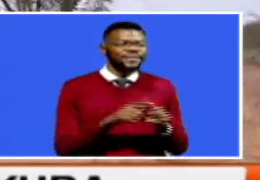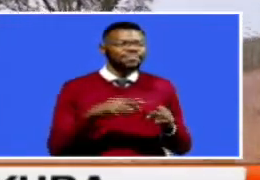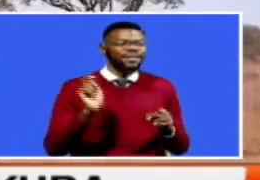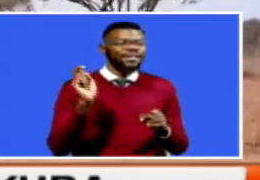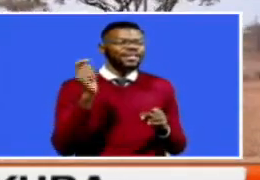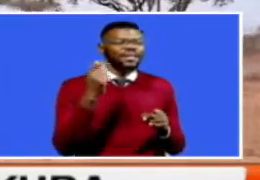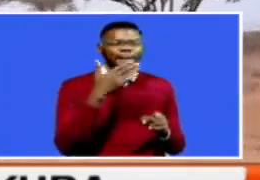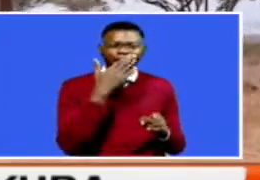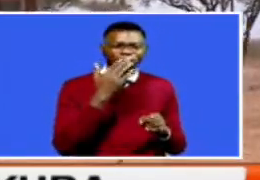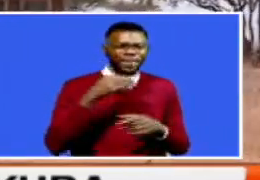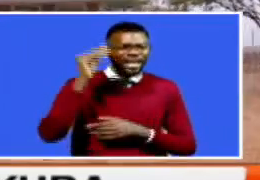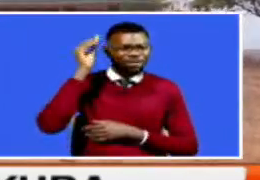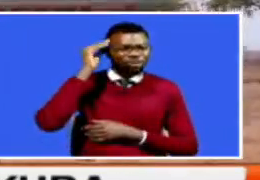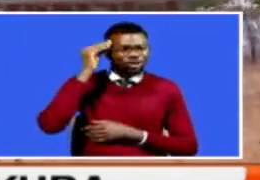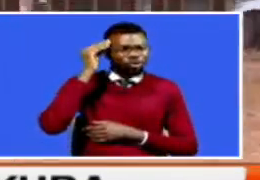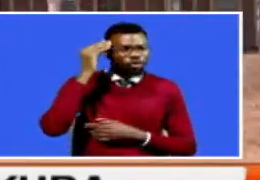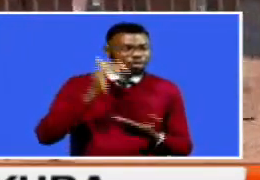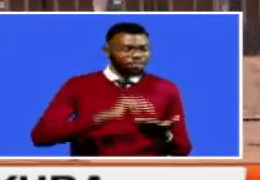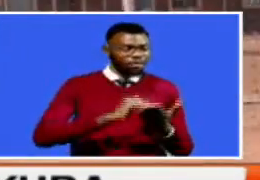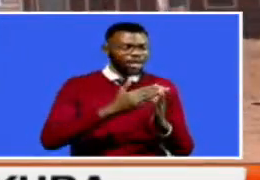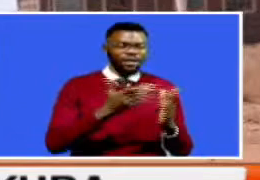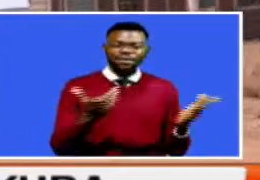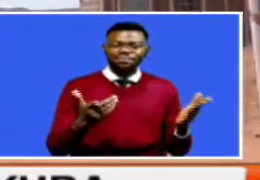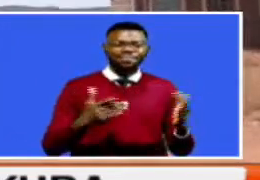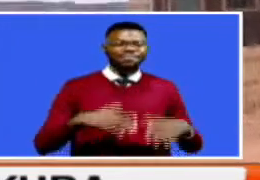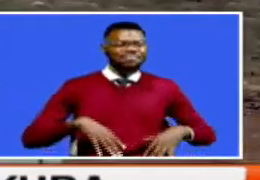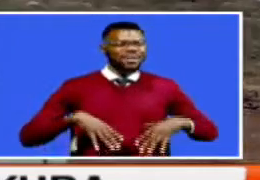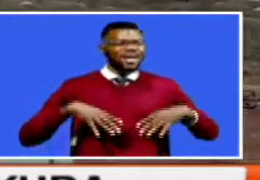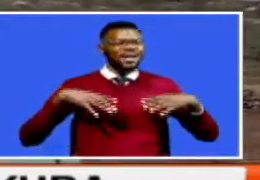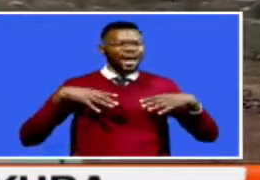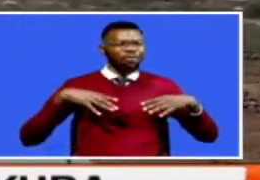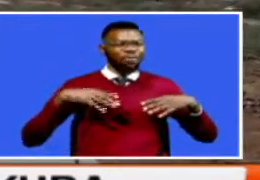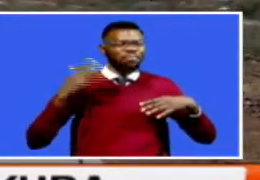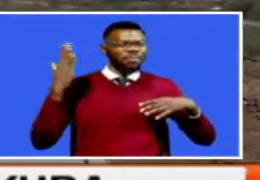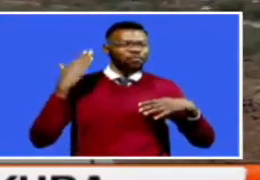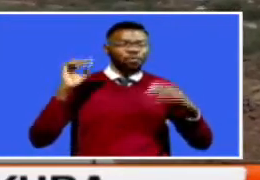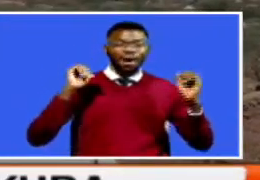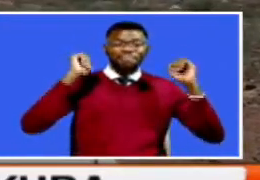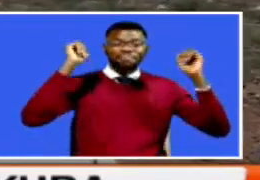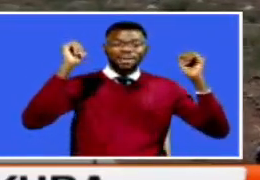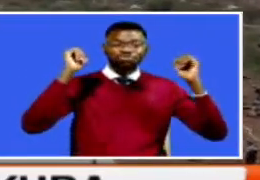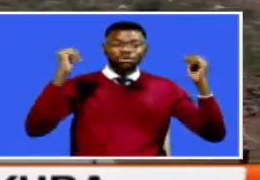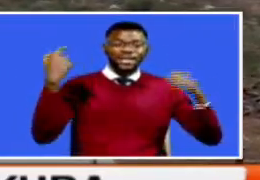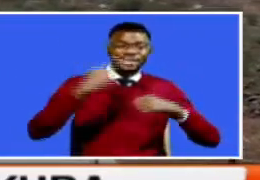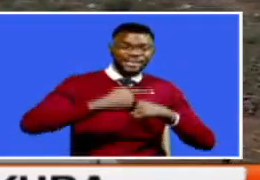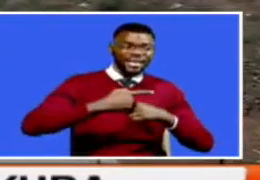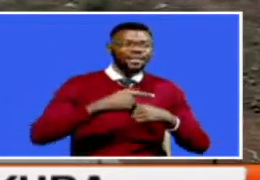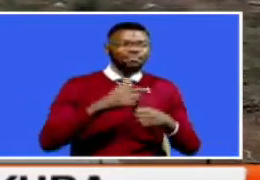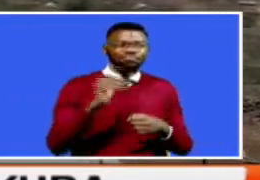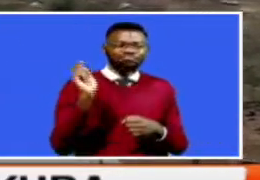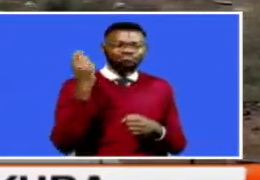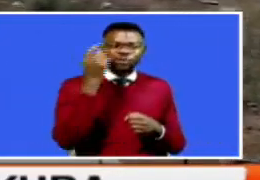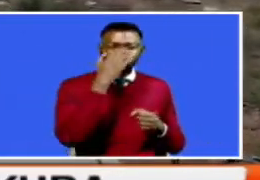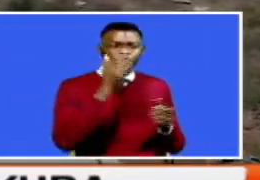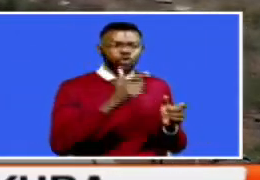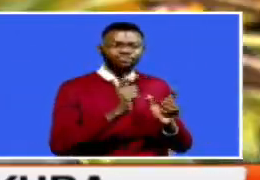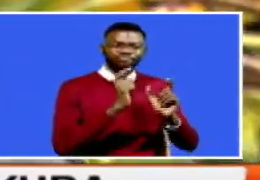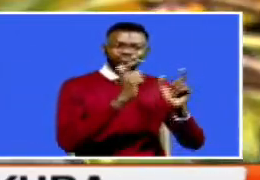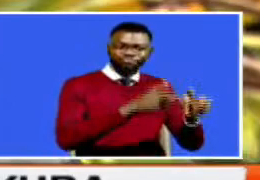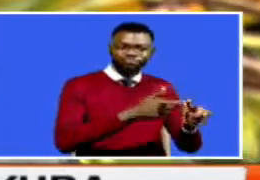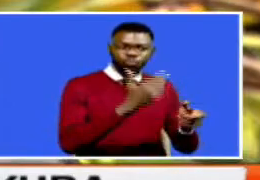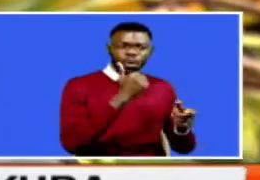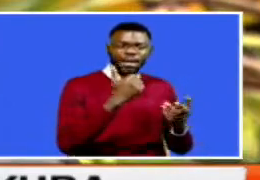Fund anajivunia kutuzwa na Rais William Ruto kwenye sherehe za mashujaa kutokana na mchango wake kuimarisha maisha ya